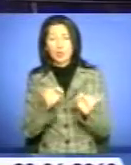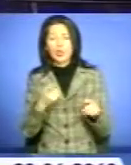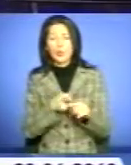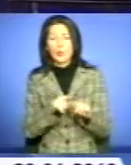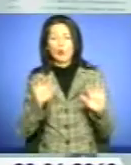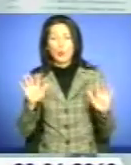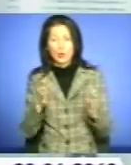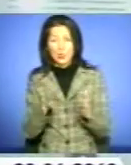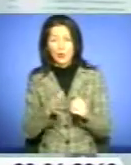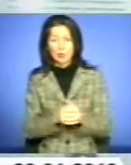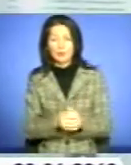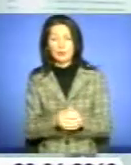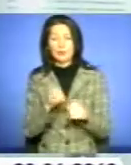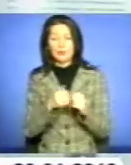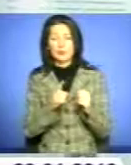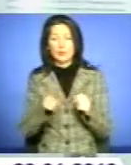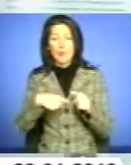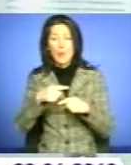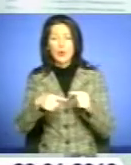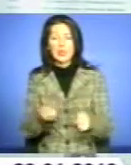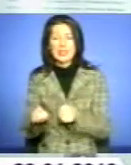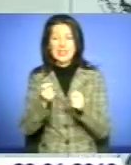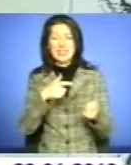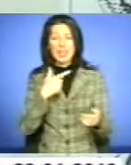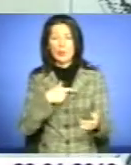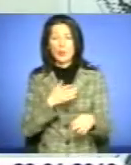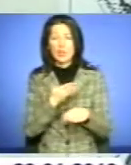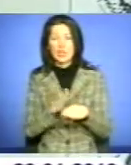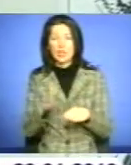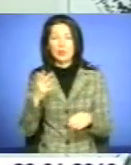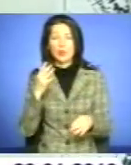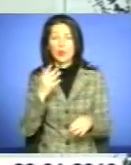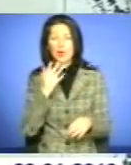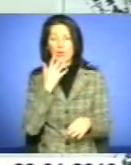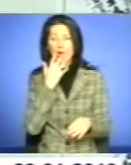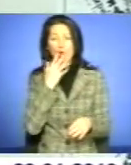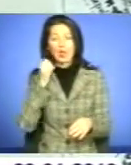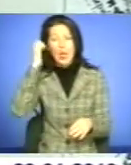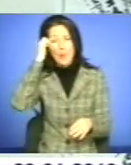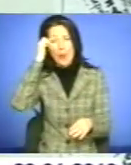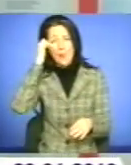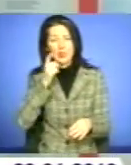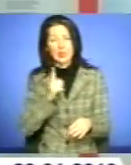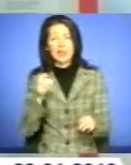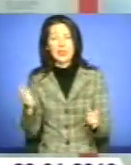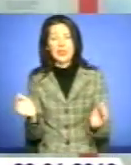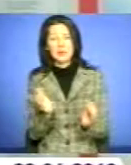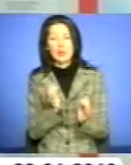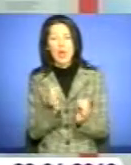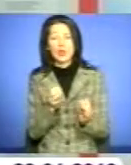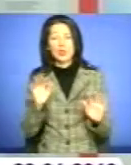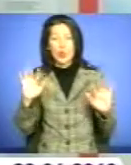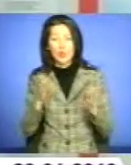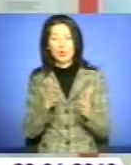сюжеті. Кожне покоління несе в собі частку народної пам'яті, у якій зберігаються події днів та століть,